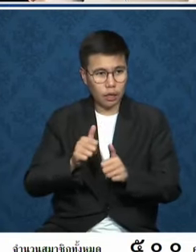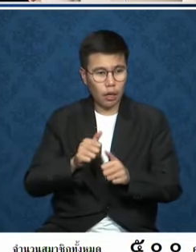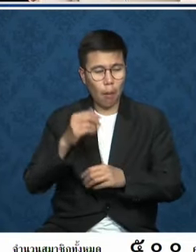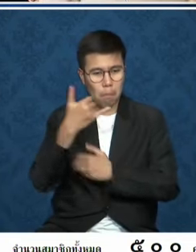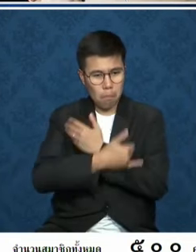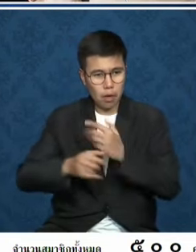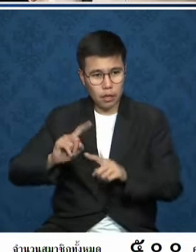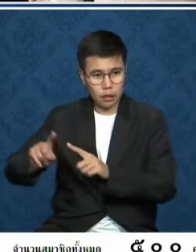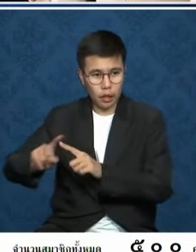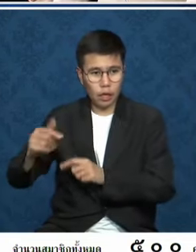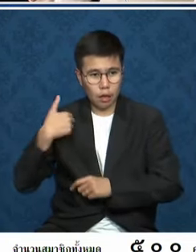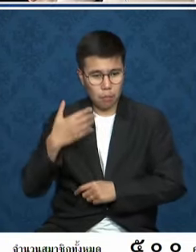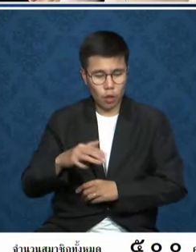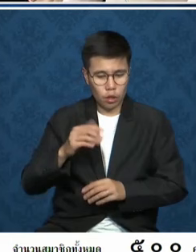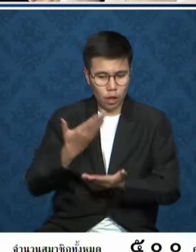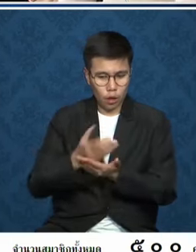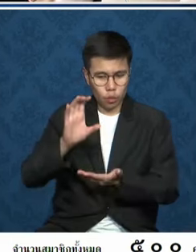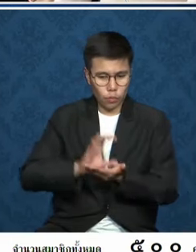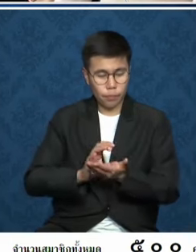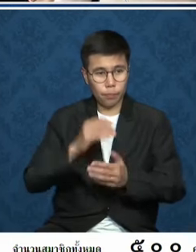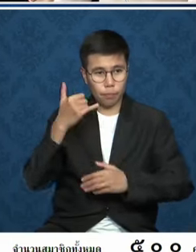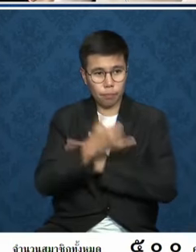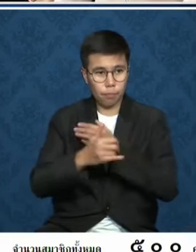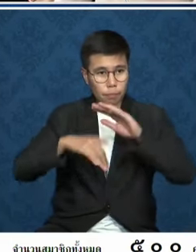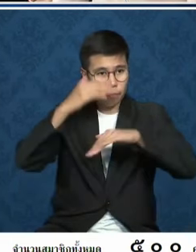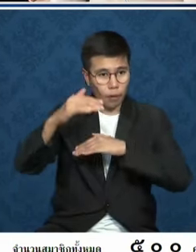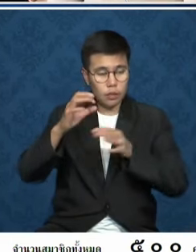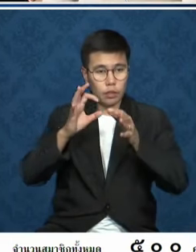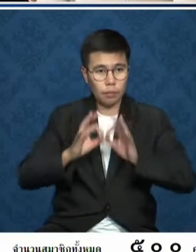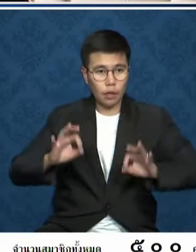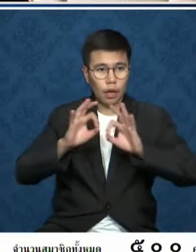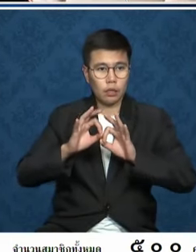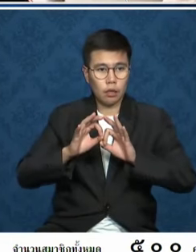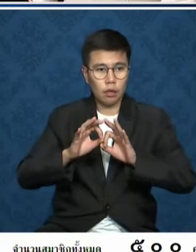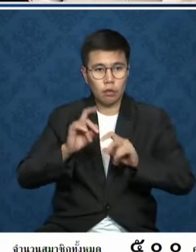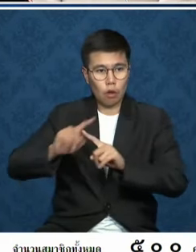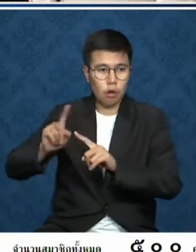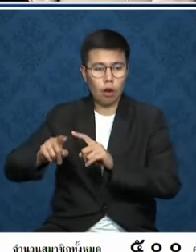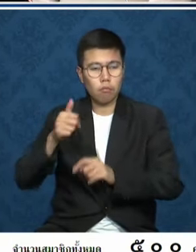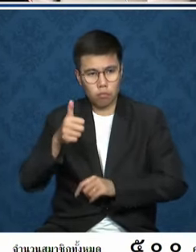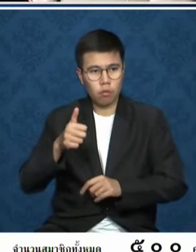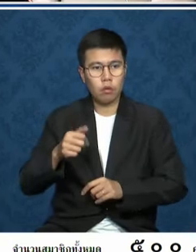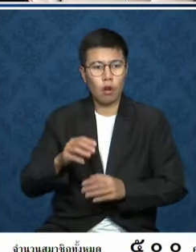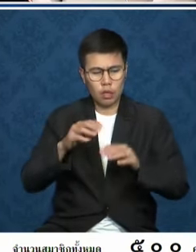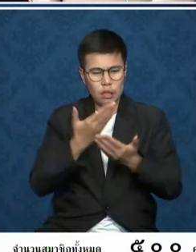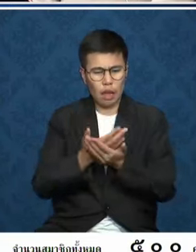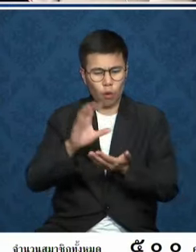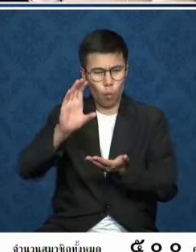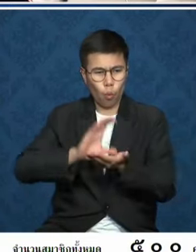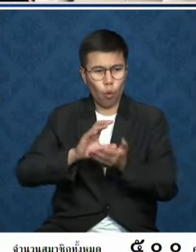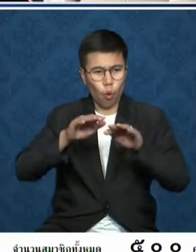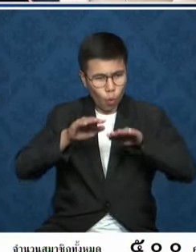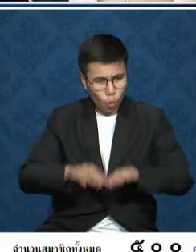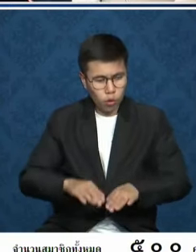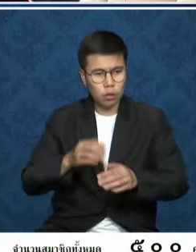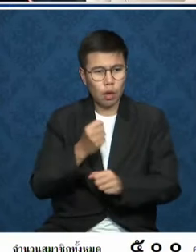กการลงคุใการวิจัยและการพัฒนาเป็สงสำคไม่แ้กันแล้วก็การลดงบประมาณแบบนี้มัจะส่งผล